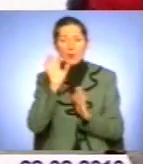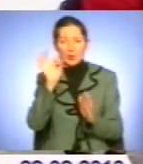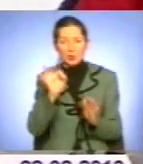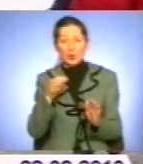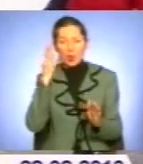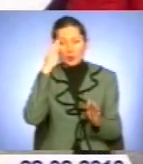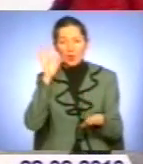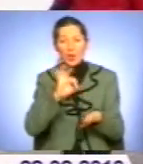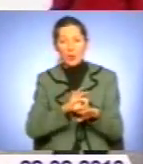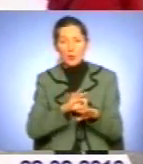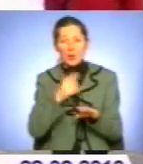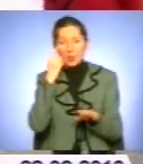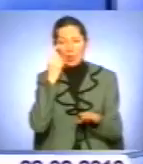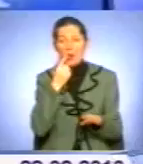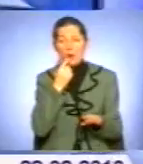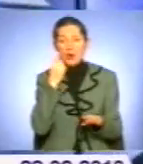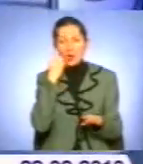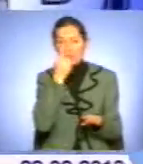– висипка на шкірі.